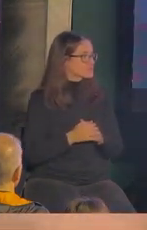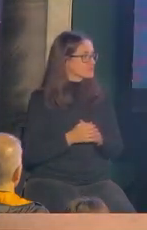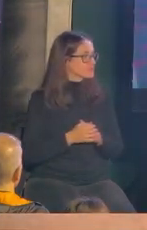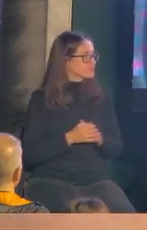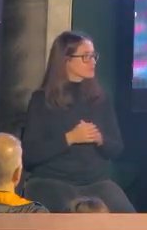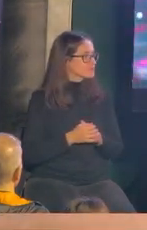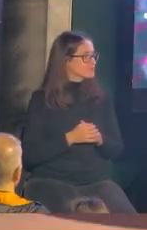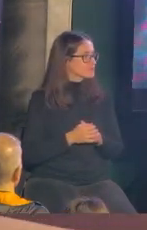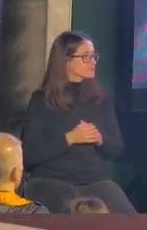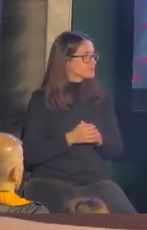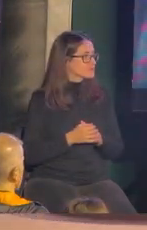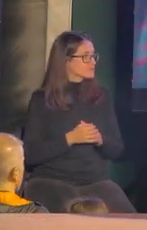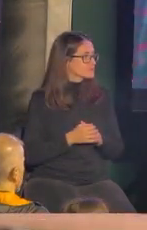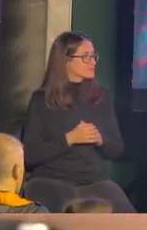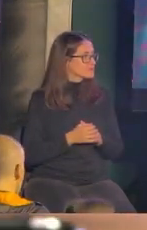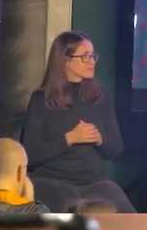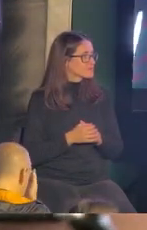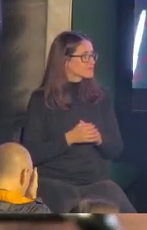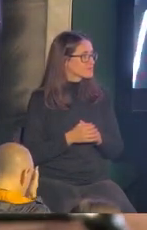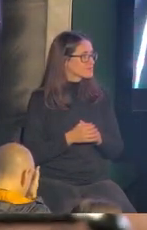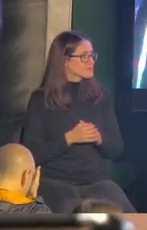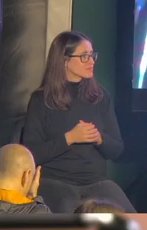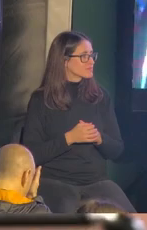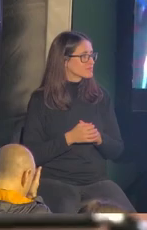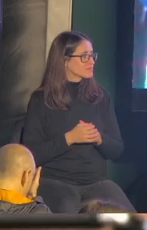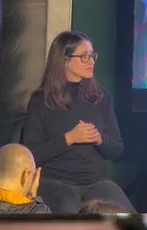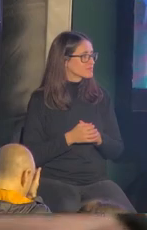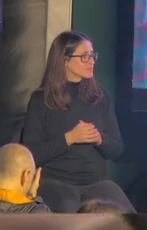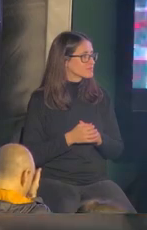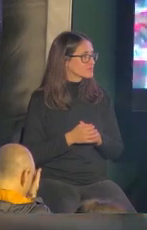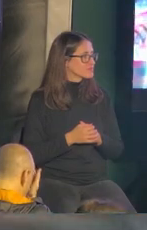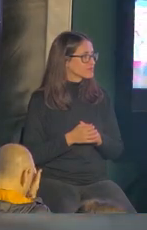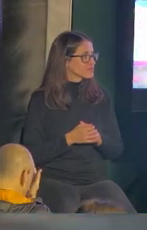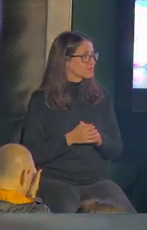Us en passaré un parell i els altres els deixaré aquí.